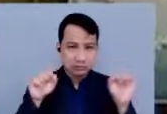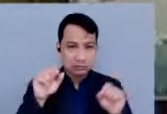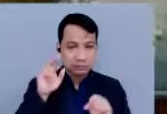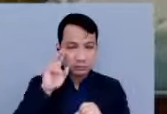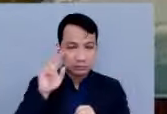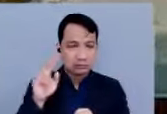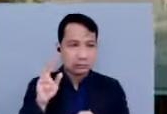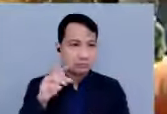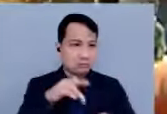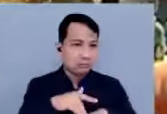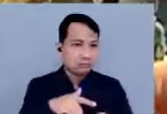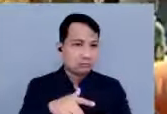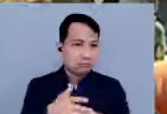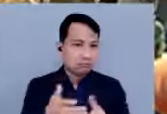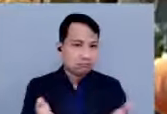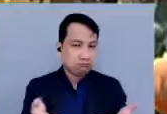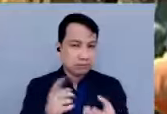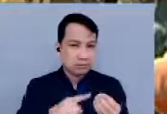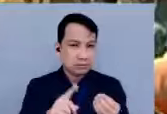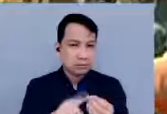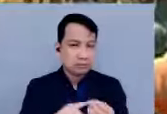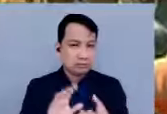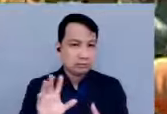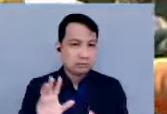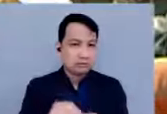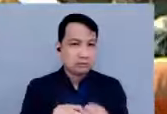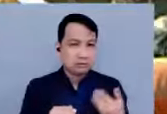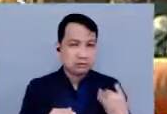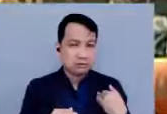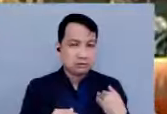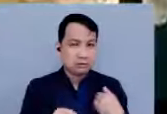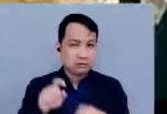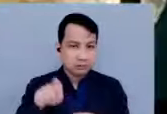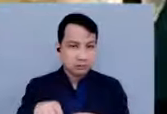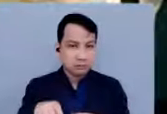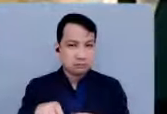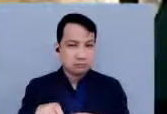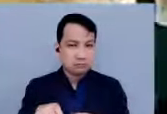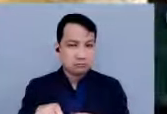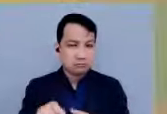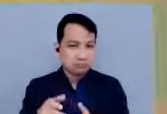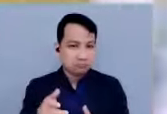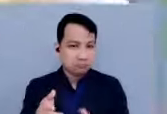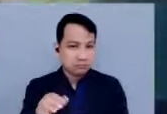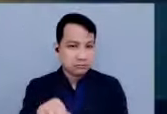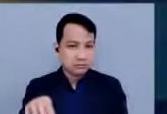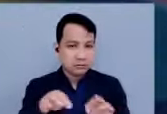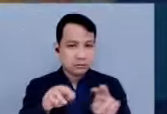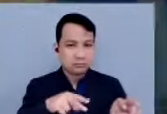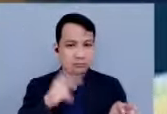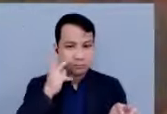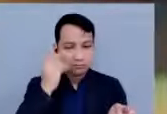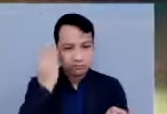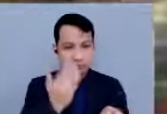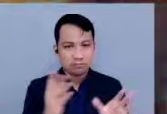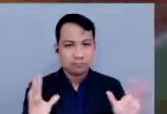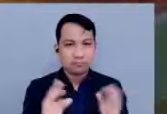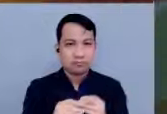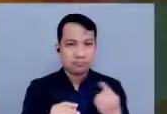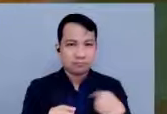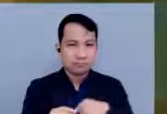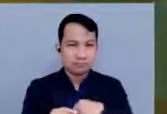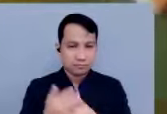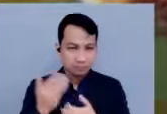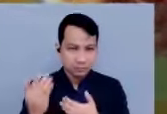Marcos ang hudikatura as it should be. Kaya nakita natin na napapanahon na i-file ito